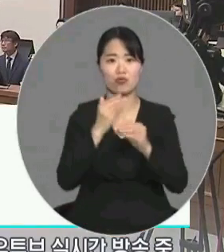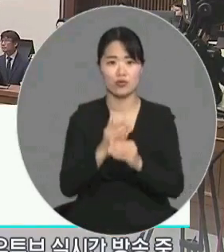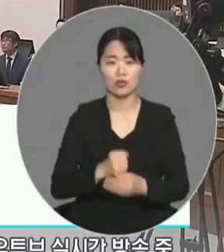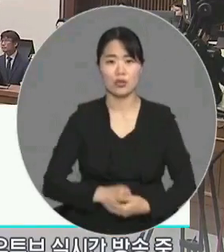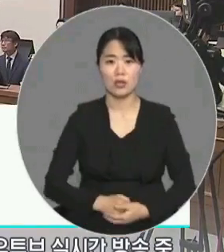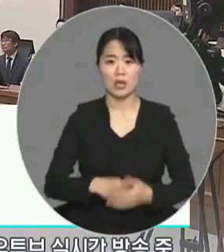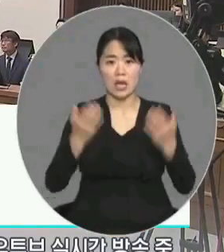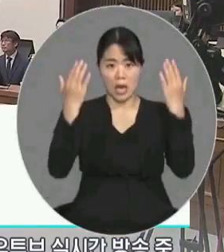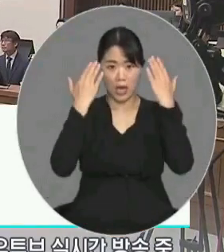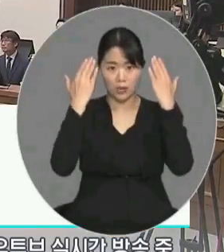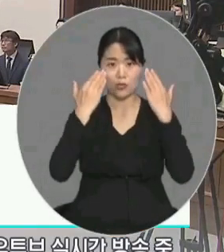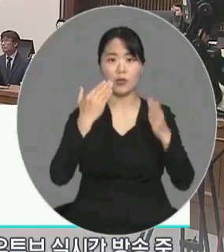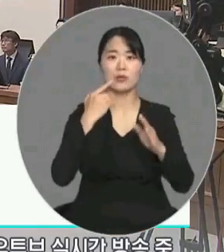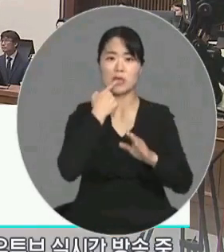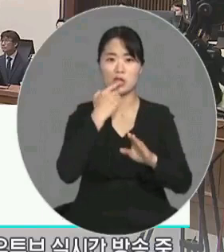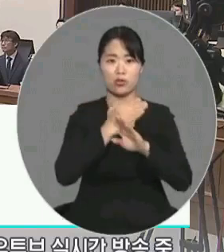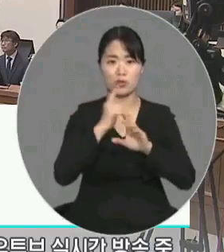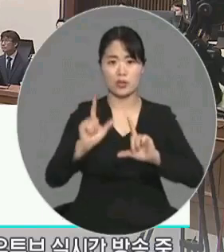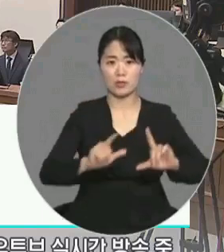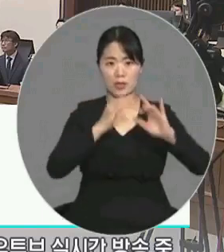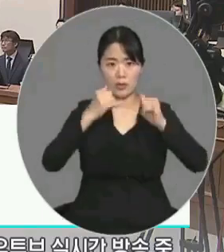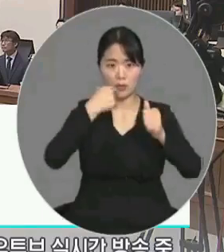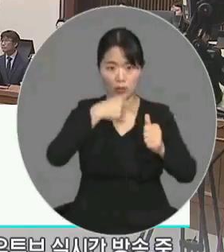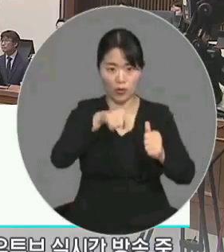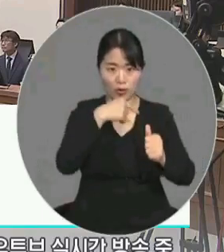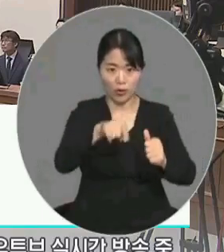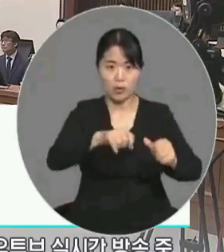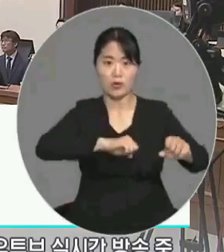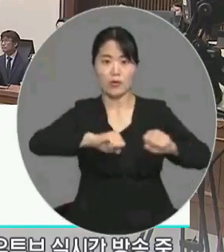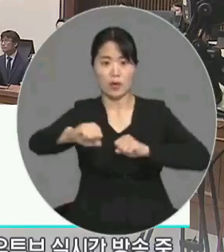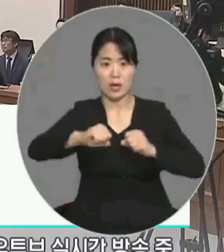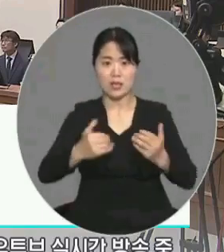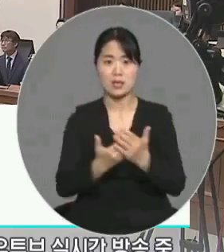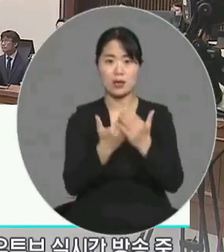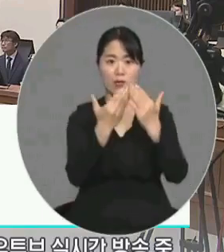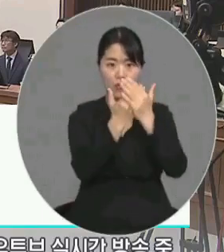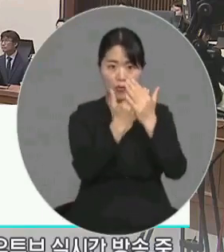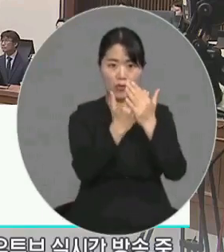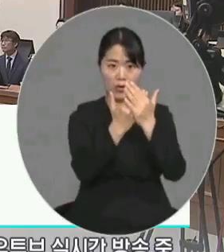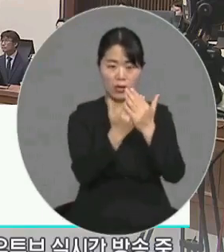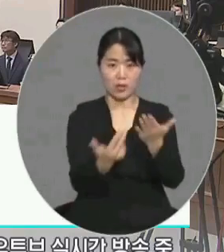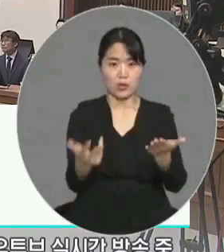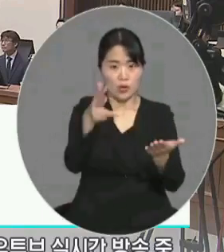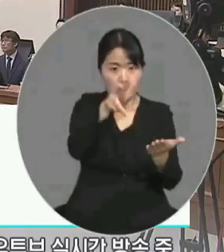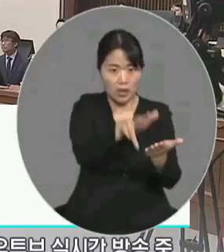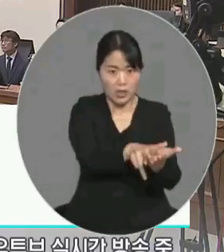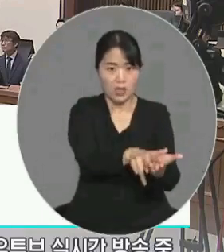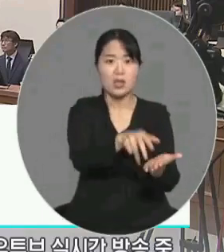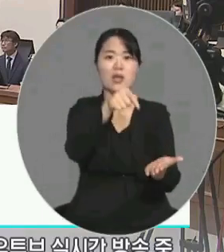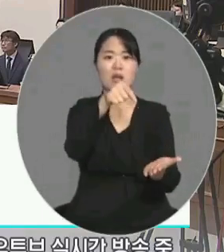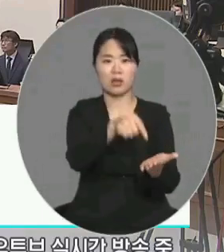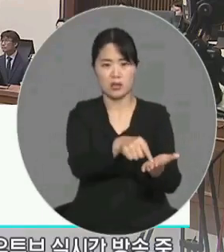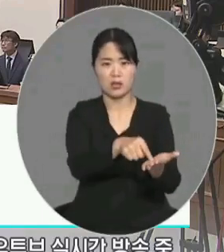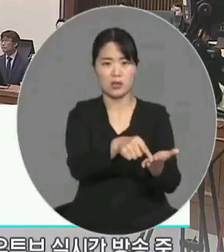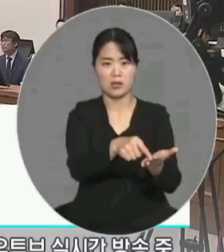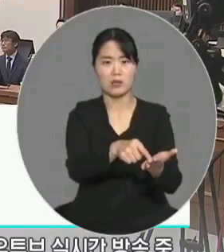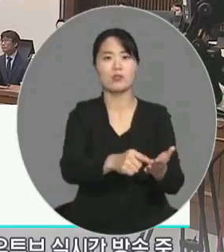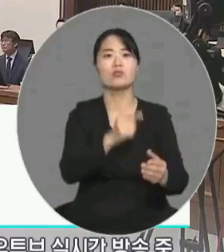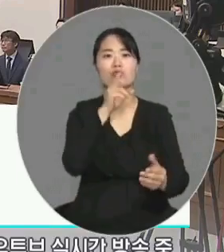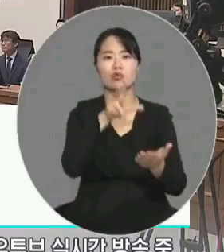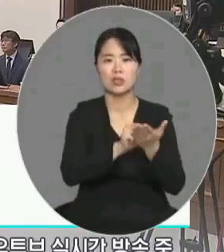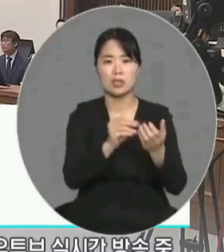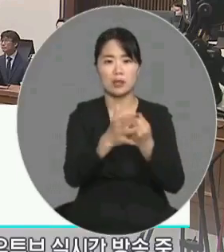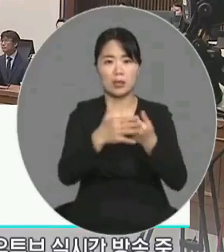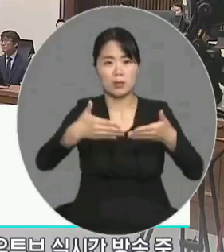학교 민주시민교육 활성화 조례안이 이번 논란의 배경이라고 보고 폐지까지 검토하고 있습니다. 김익현